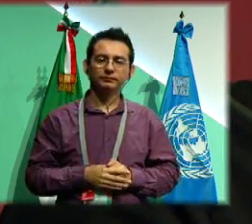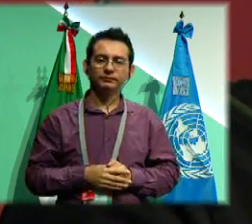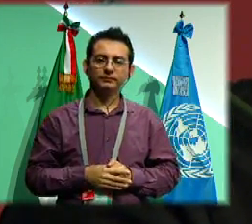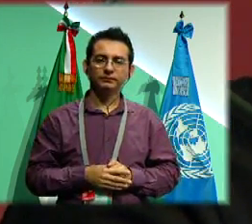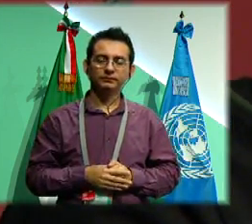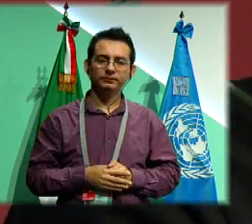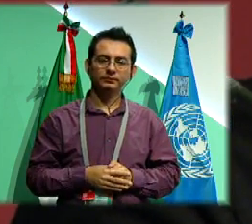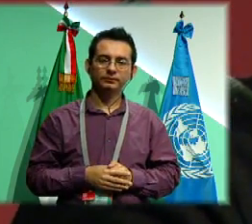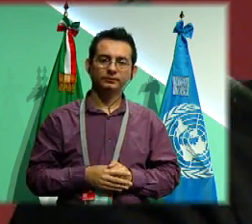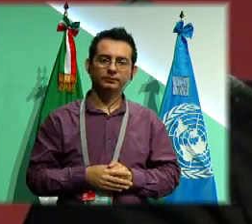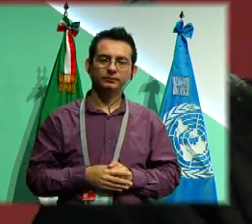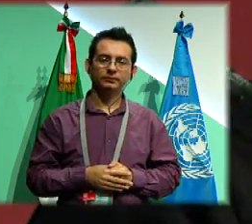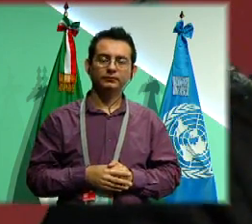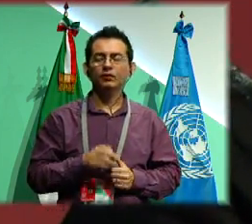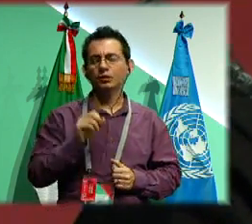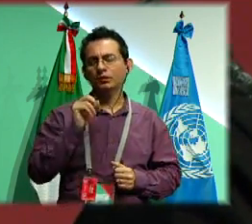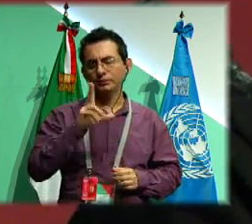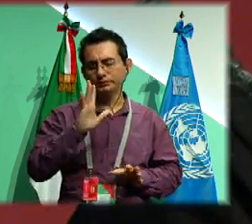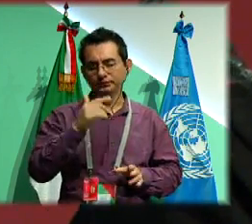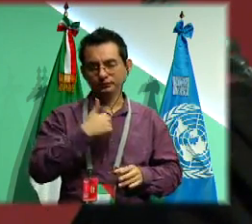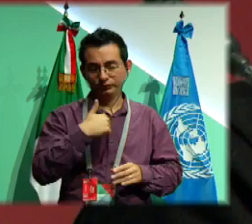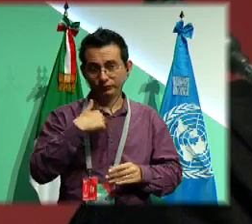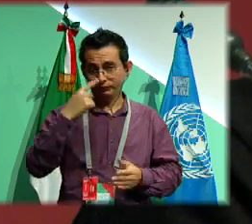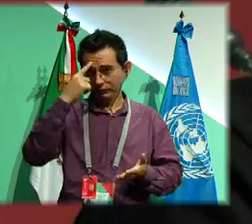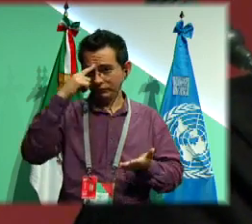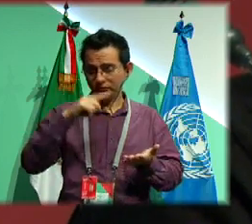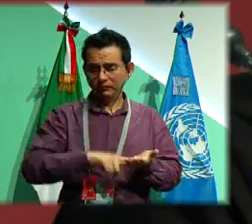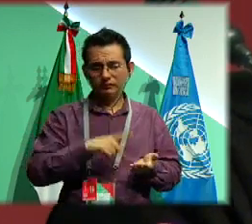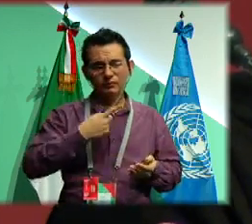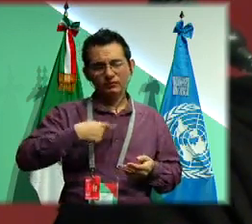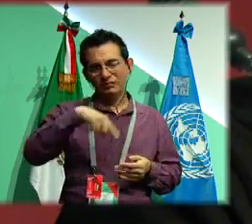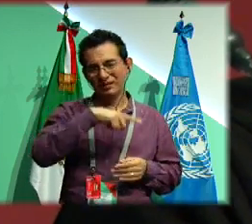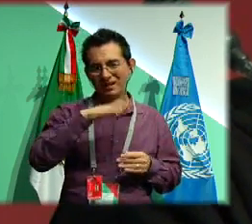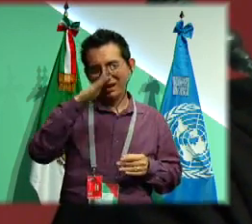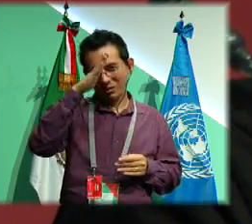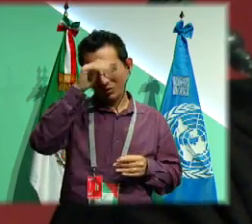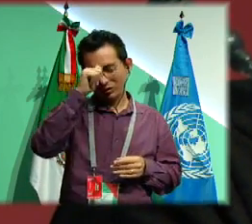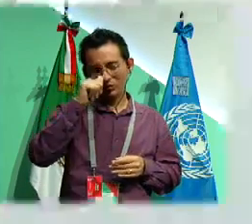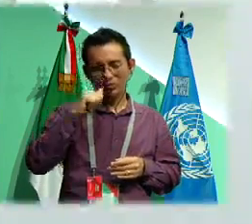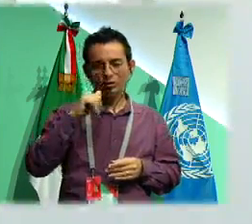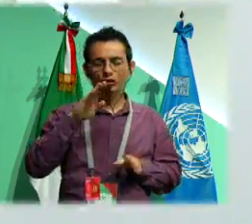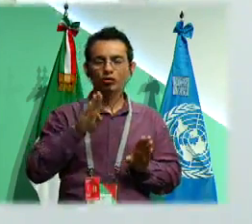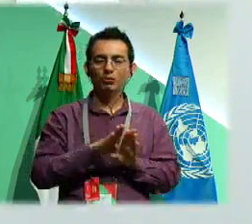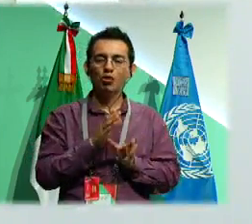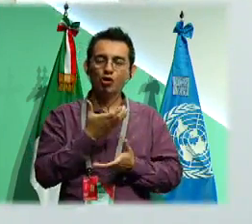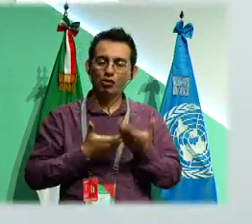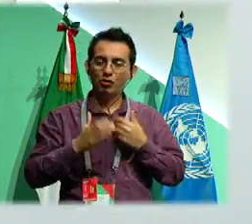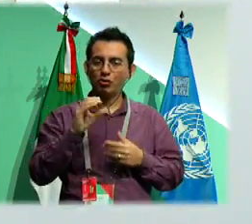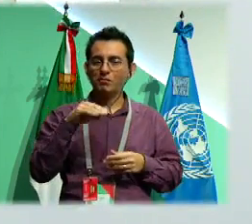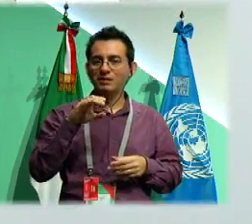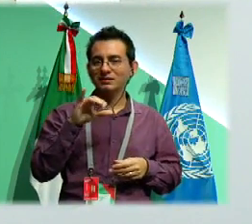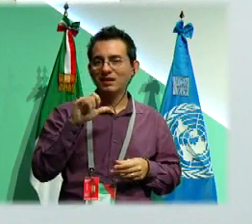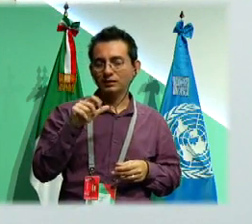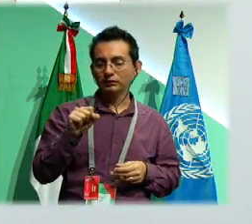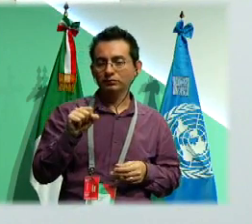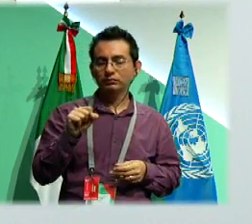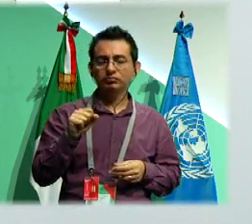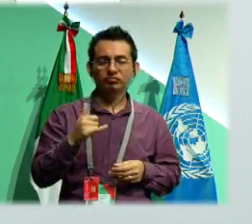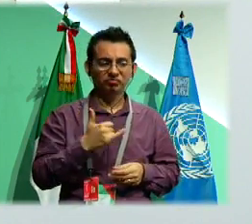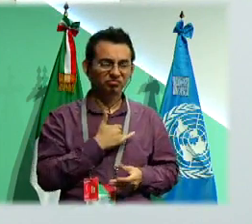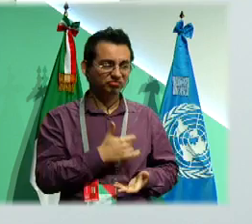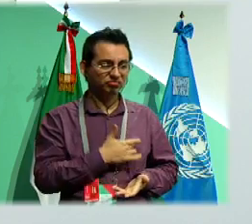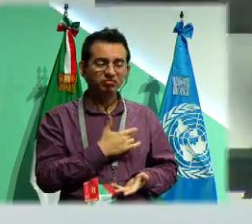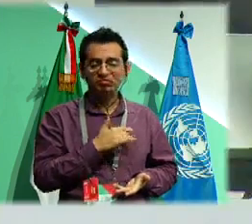accords commerciaux pour promouvoir un Internet plus ouvert. Ce que j'ai entendu tout à l'heure de notre panel, c'est que